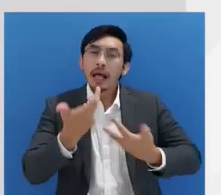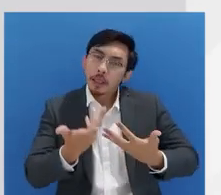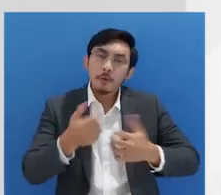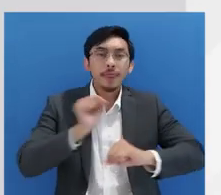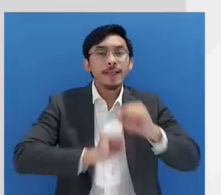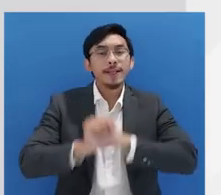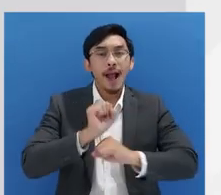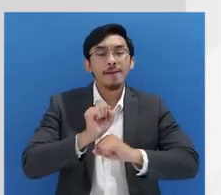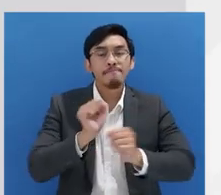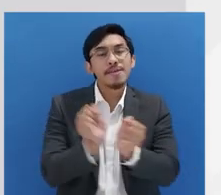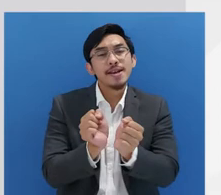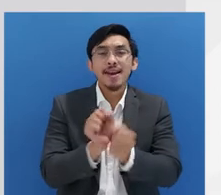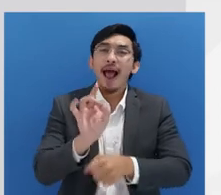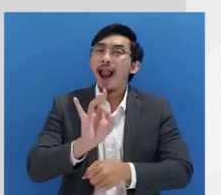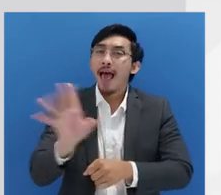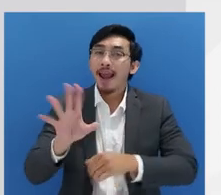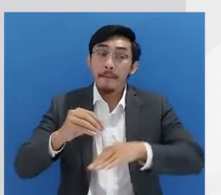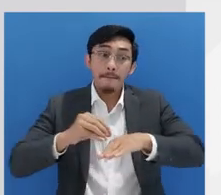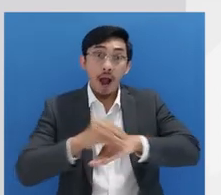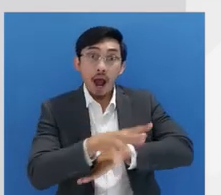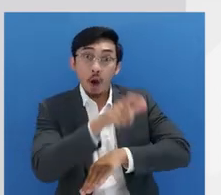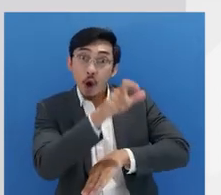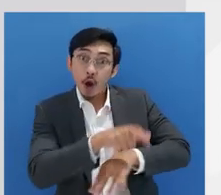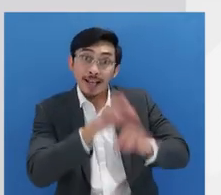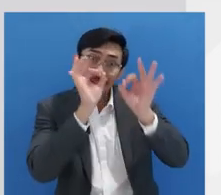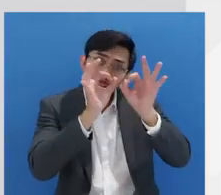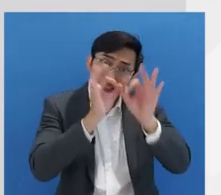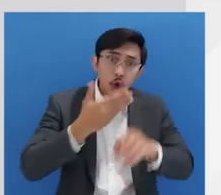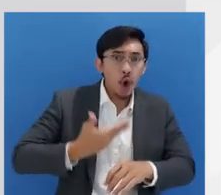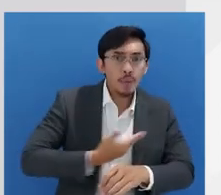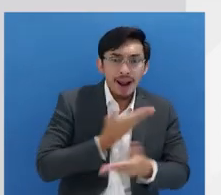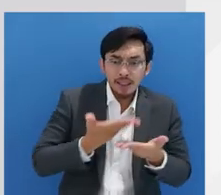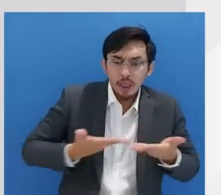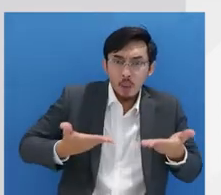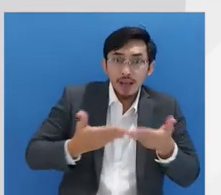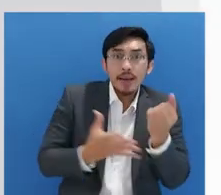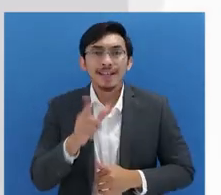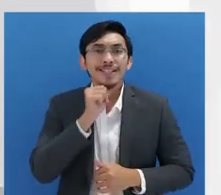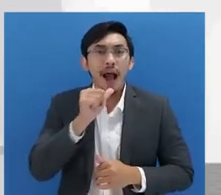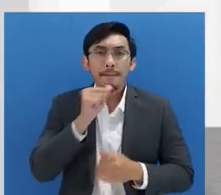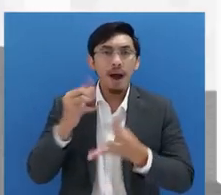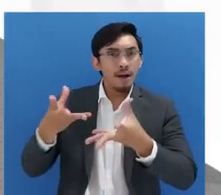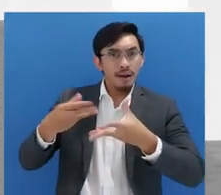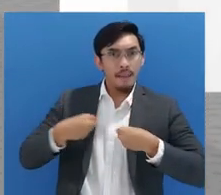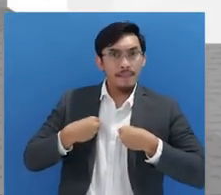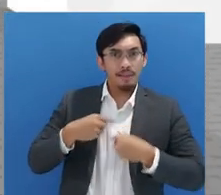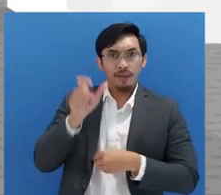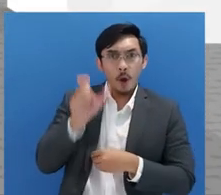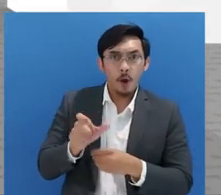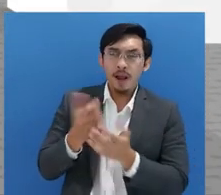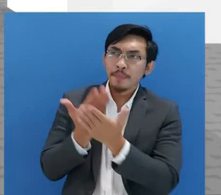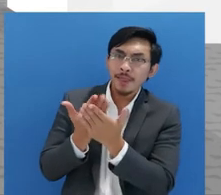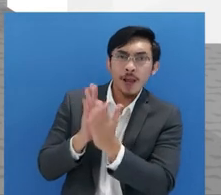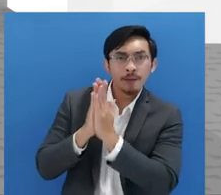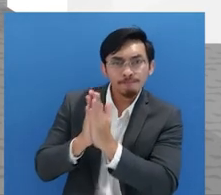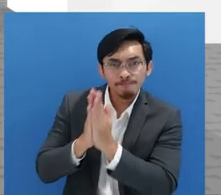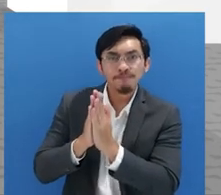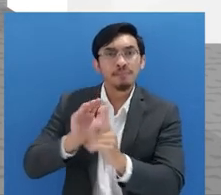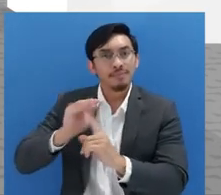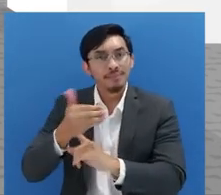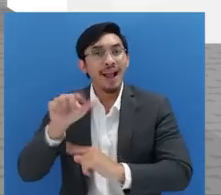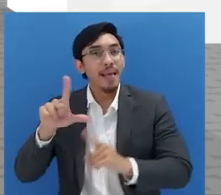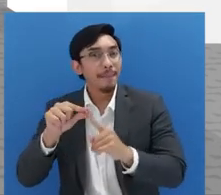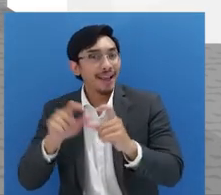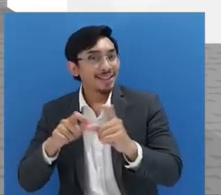saksi atau korban dihadapkan pada situasi yang sangat membahayakan jiwanya. Siapa saja yang dapat melakukan permohonan